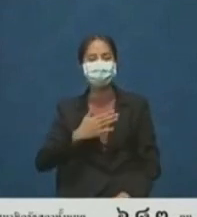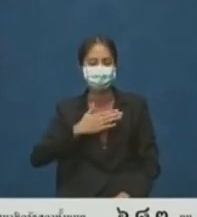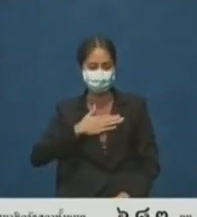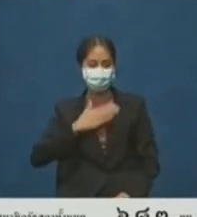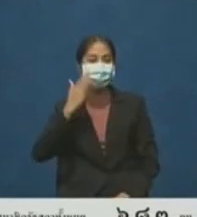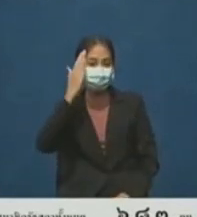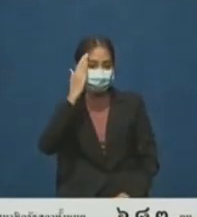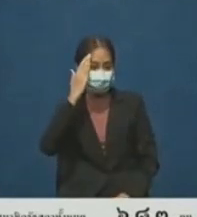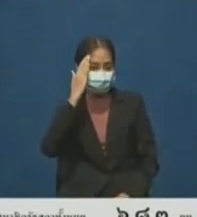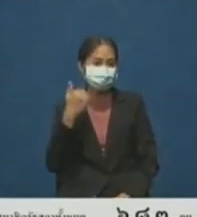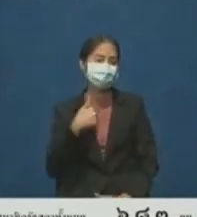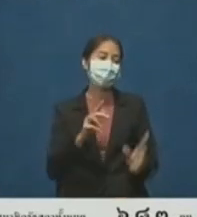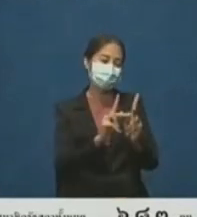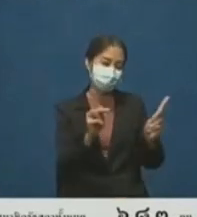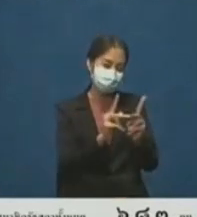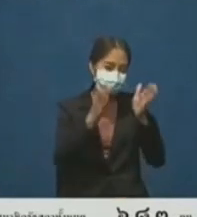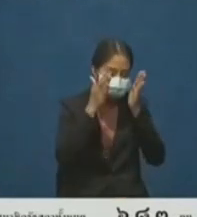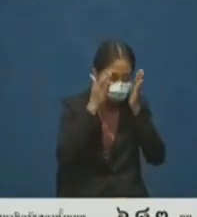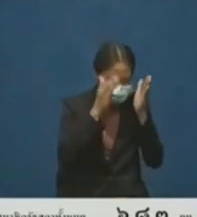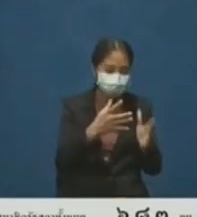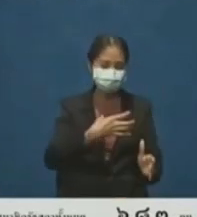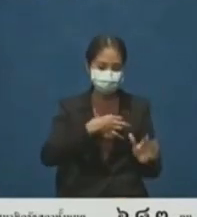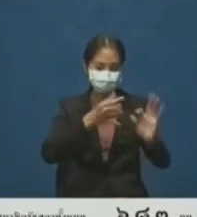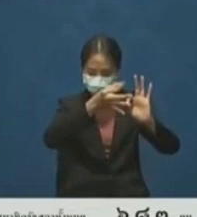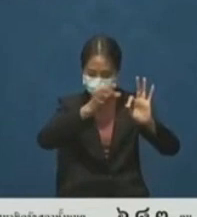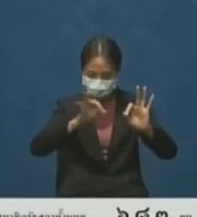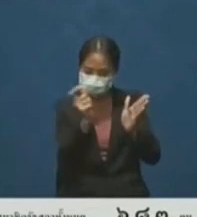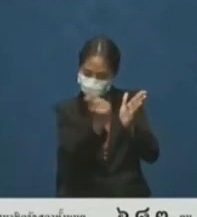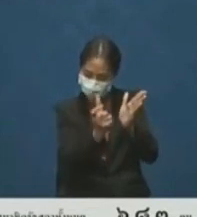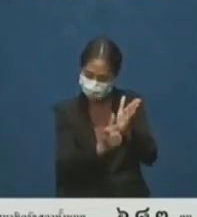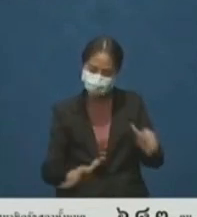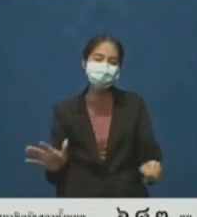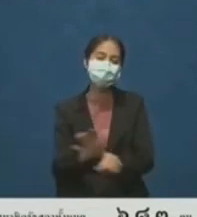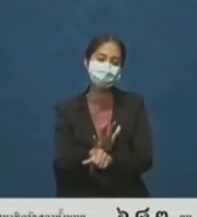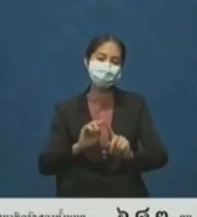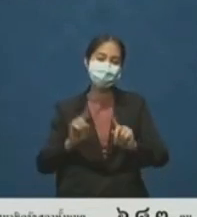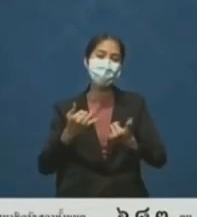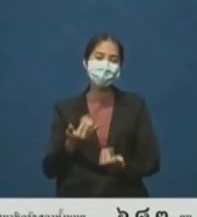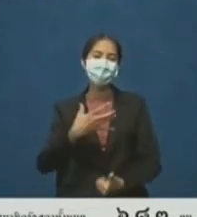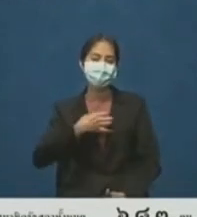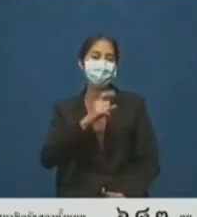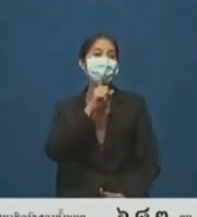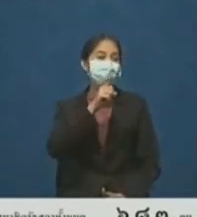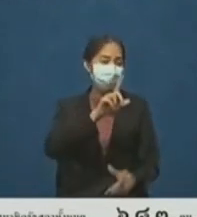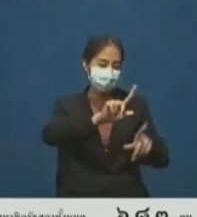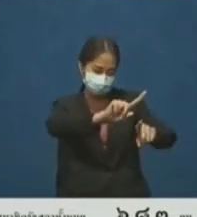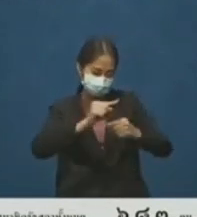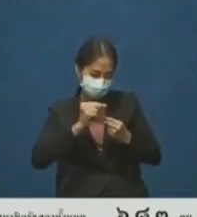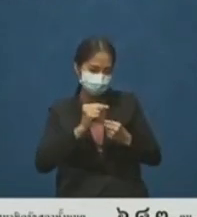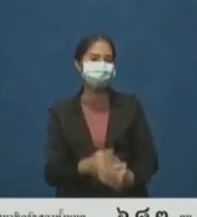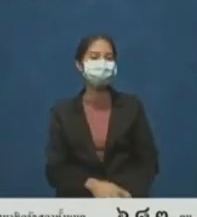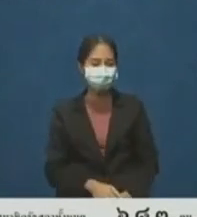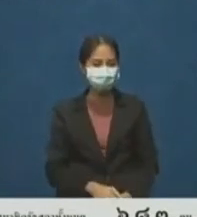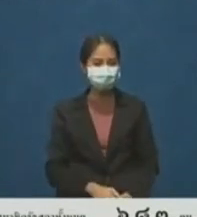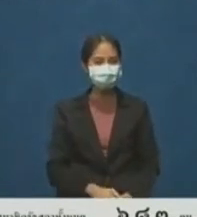เห็นความตั้งใจของกรรมาธิการทุกท่านนะครับว่าอยากใส่มาให้มันครบๆอยู่ดีแต่ก็นั่นแหละครับ2ประเด็นแรกที่ผมอยากถามแล้วก็ขอคำตอบจริงๆนะครับ